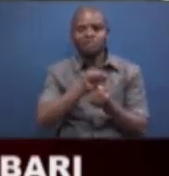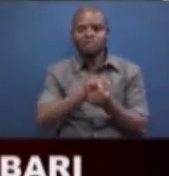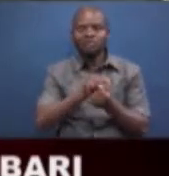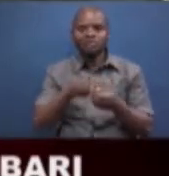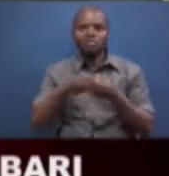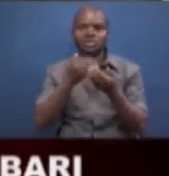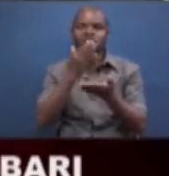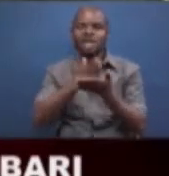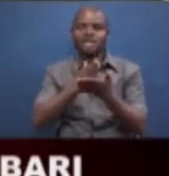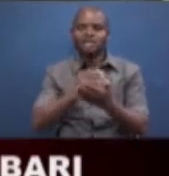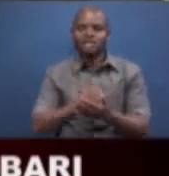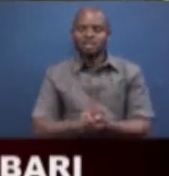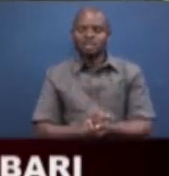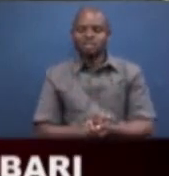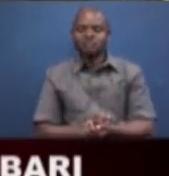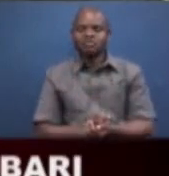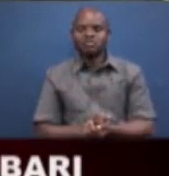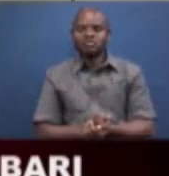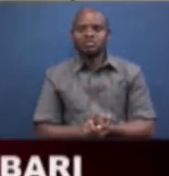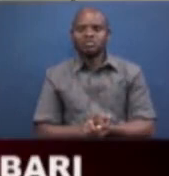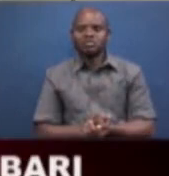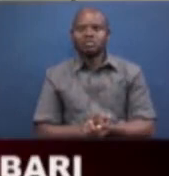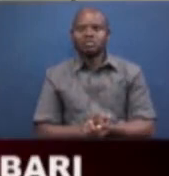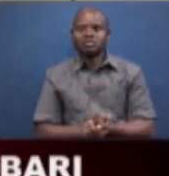vya utoaji haki jinai.